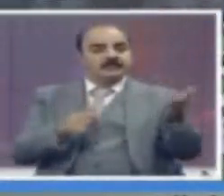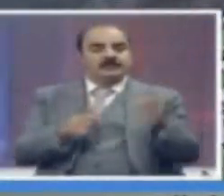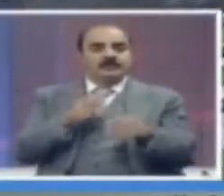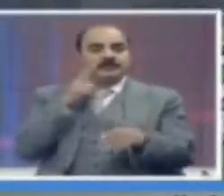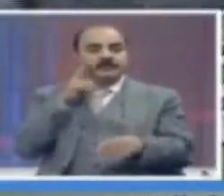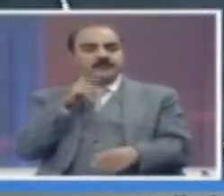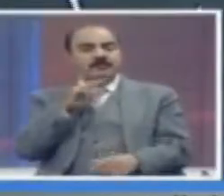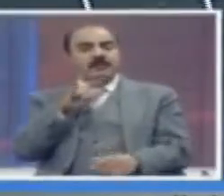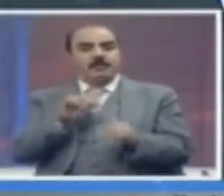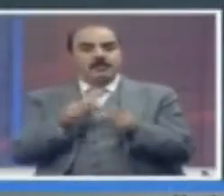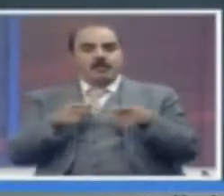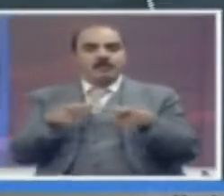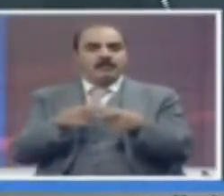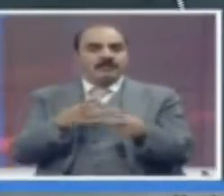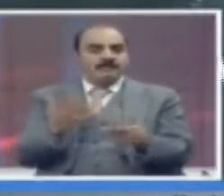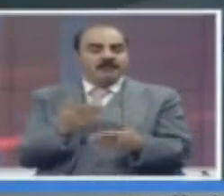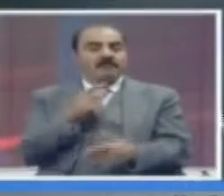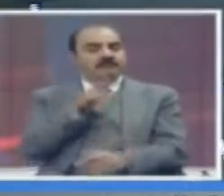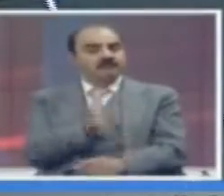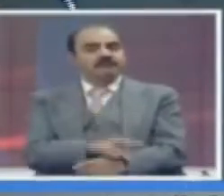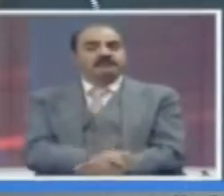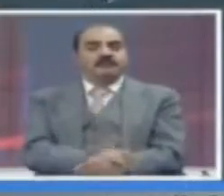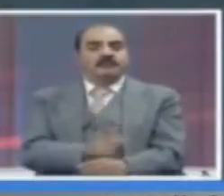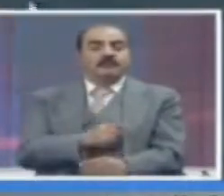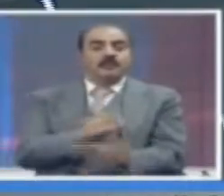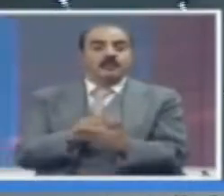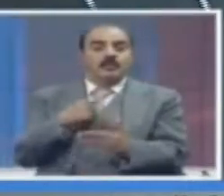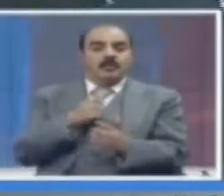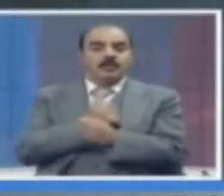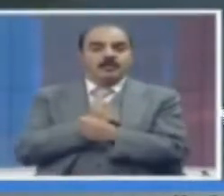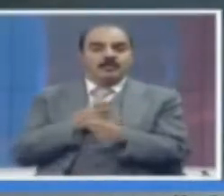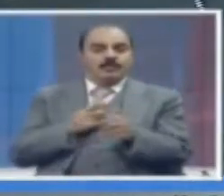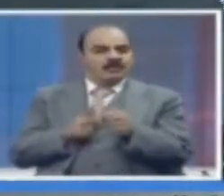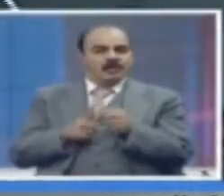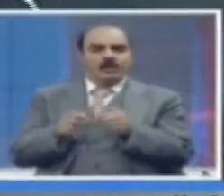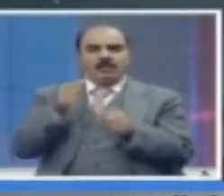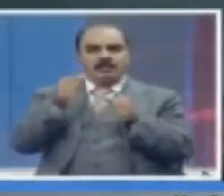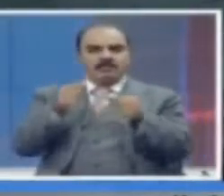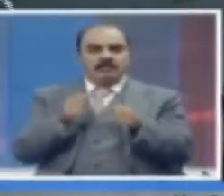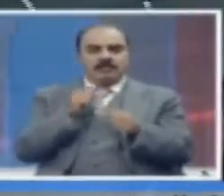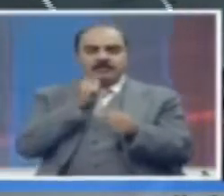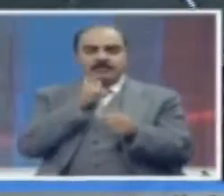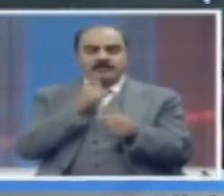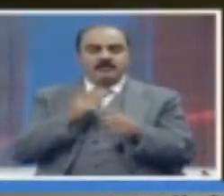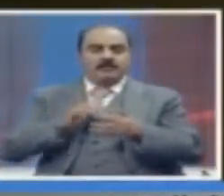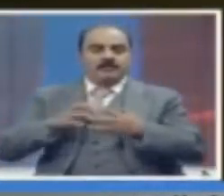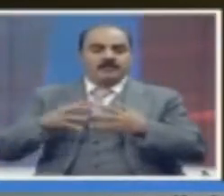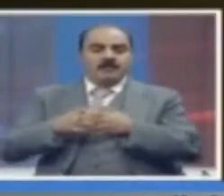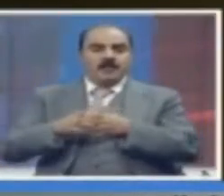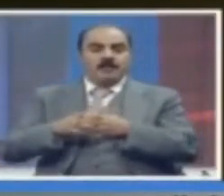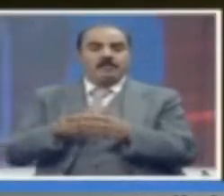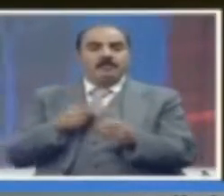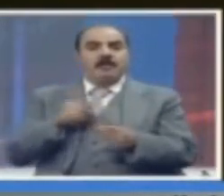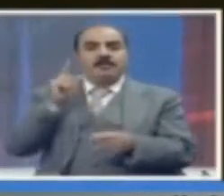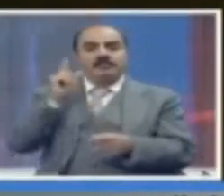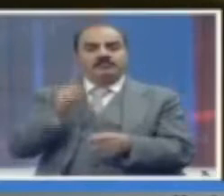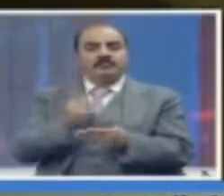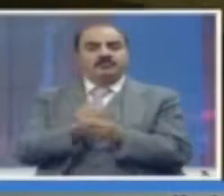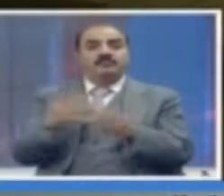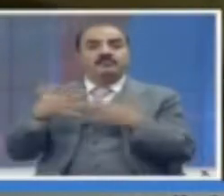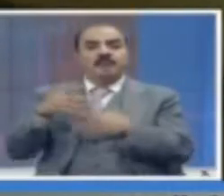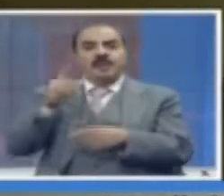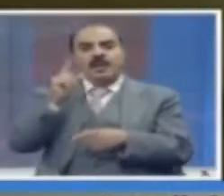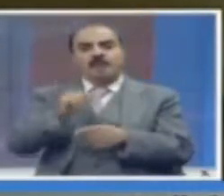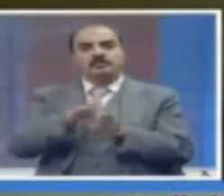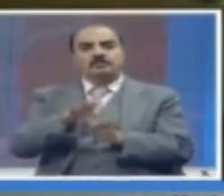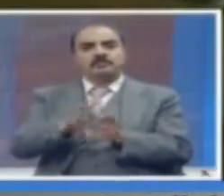قاعات مؤتمرات. وتقول وزارة الآثار إنها ستعلن قريبا عن التحالف الفائز بتشغيل المتحف المصري